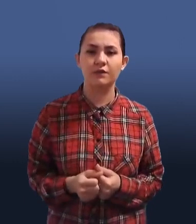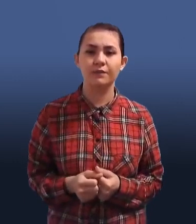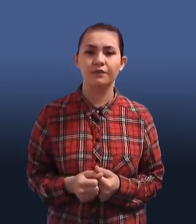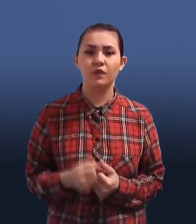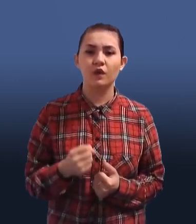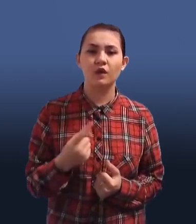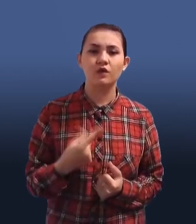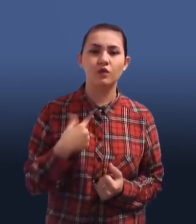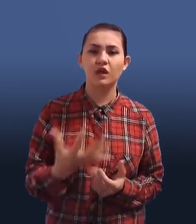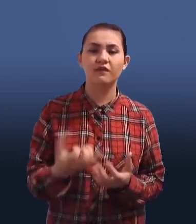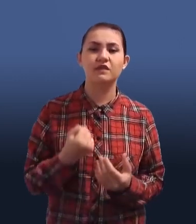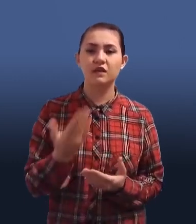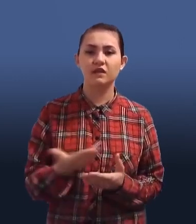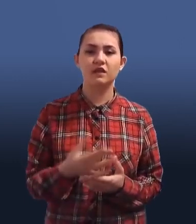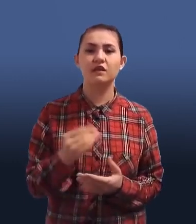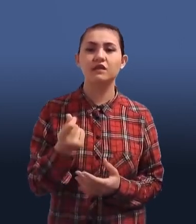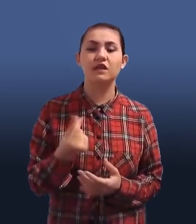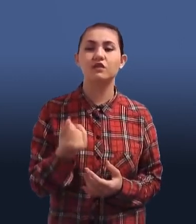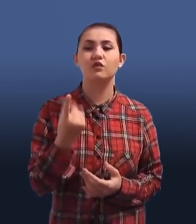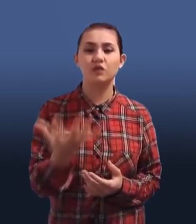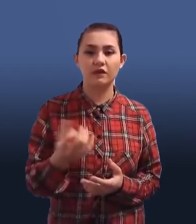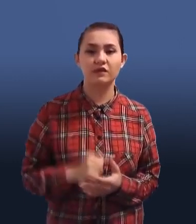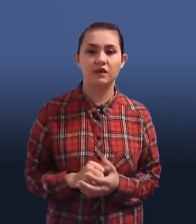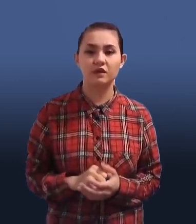взяв деньги?